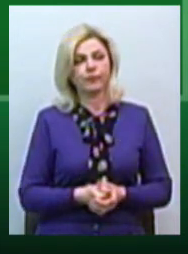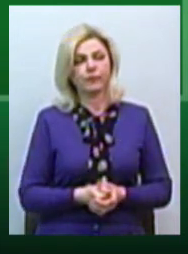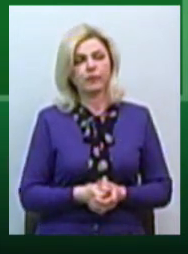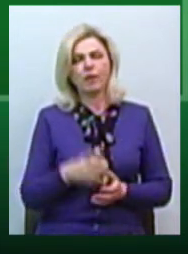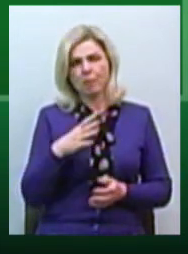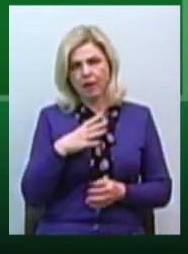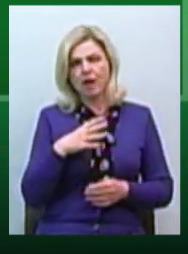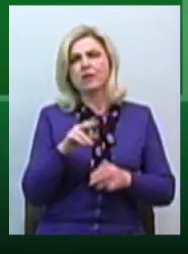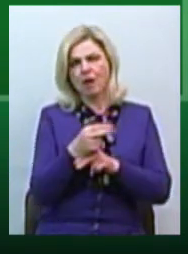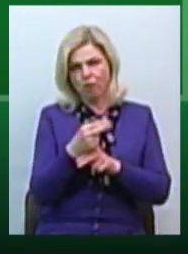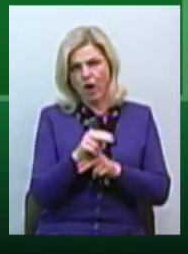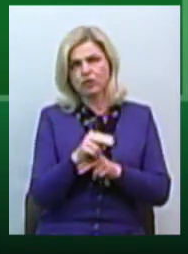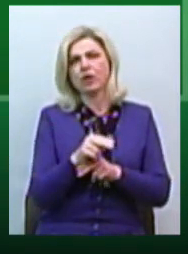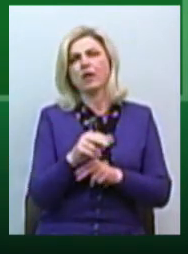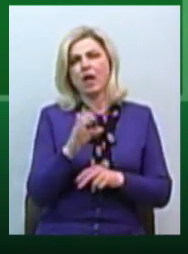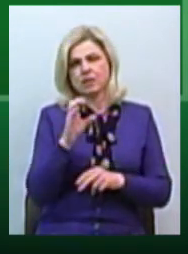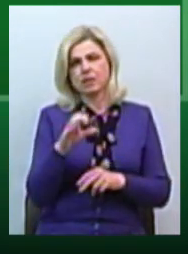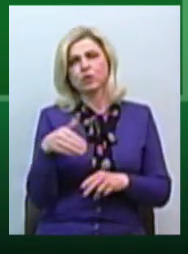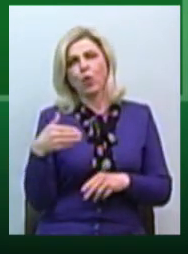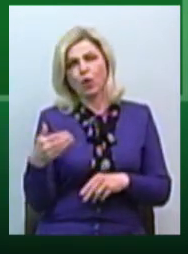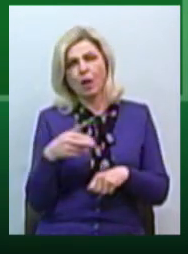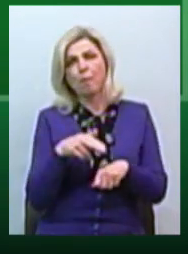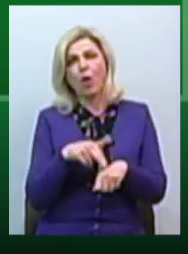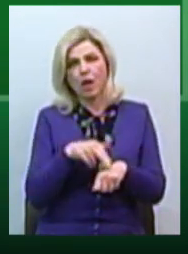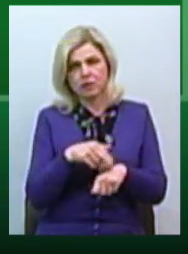боку поліції в частині організації дорожнього руху та